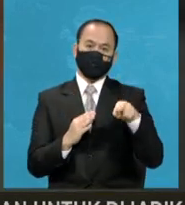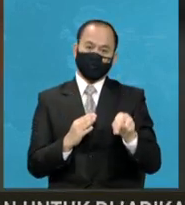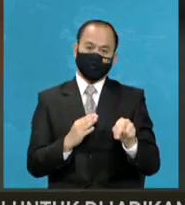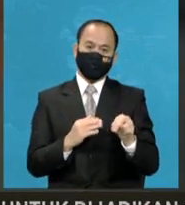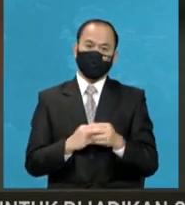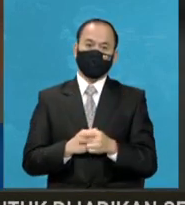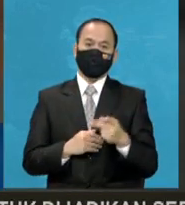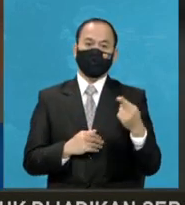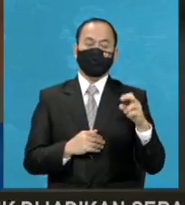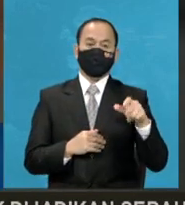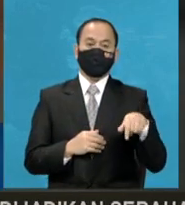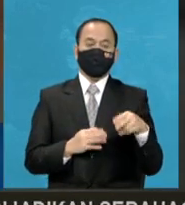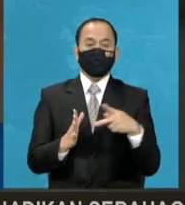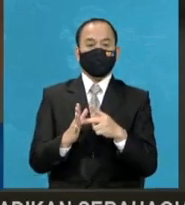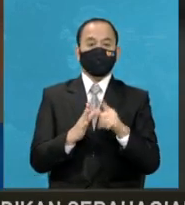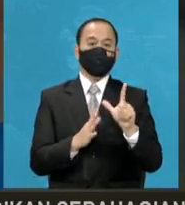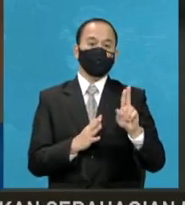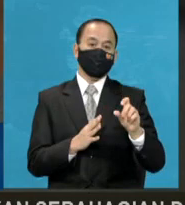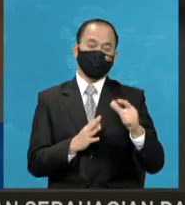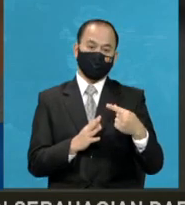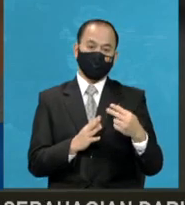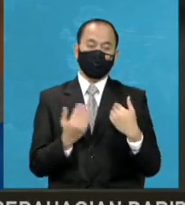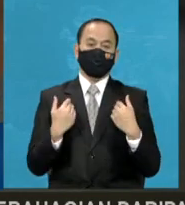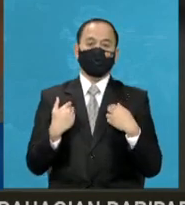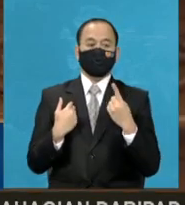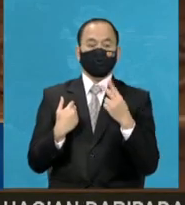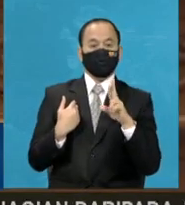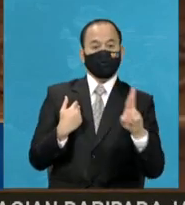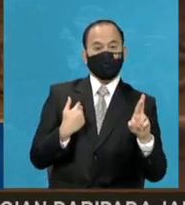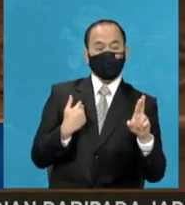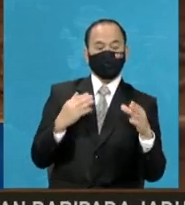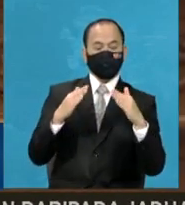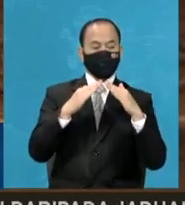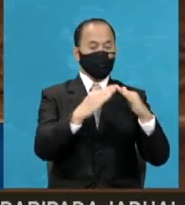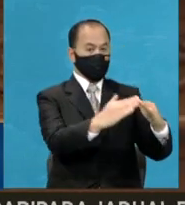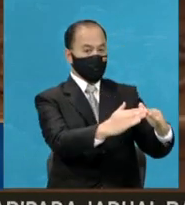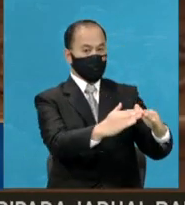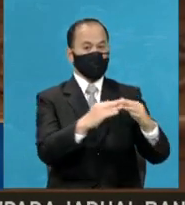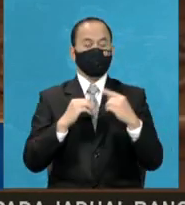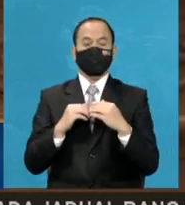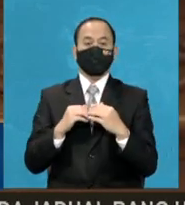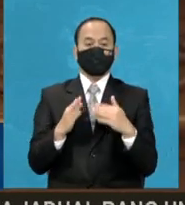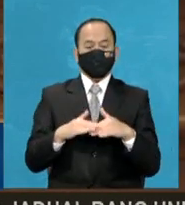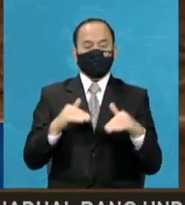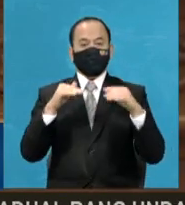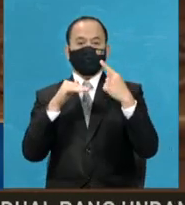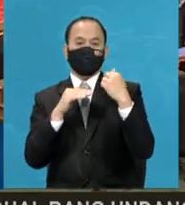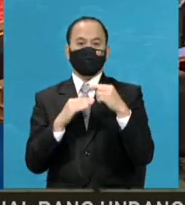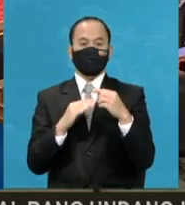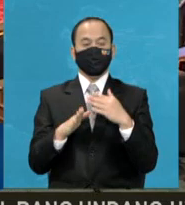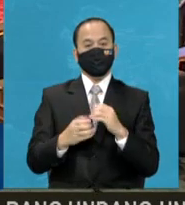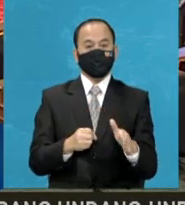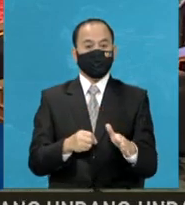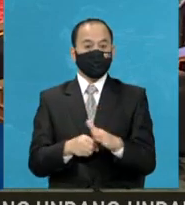the project Alfian Kampung logo sebanyak 1000ah rumah teres sedang dalam pembelaan dan dijangkau siap pada awal tahun